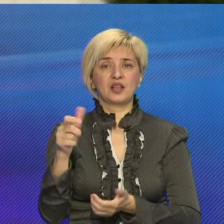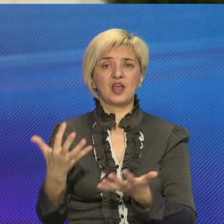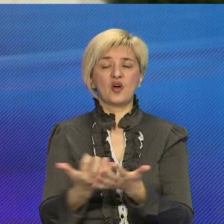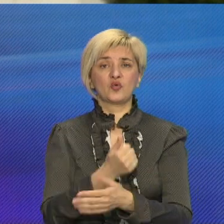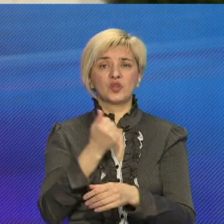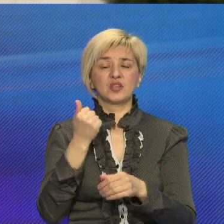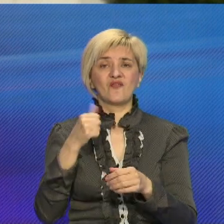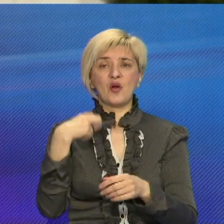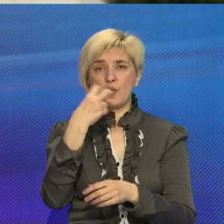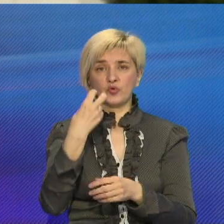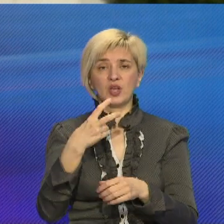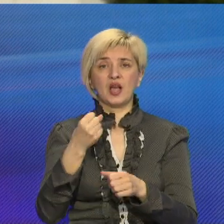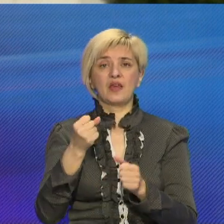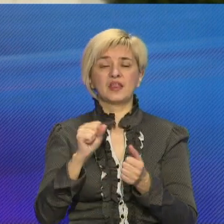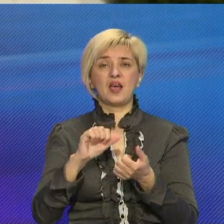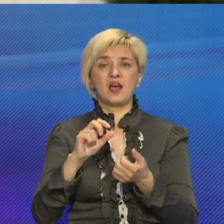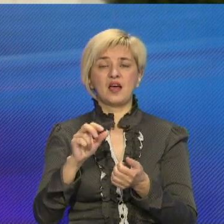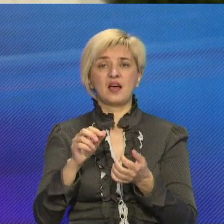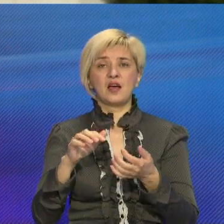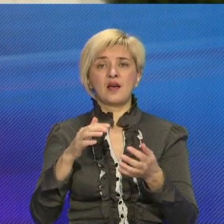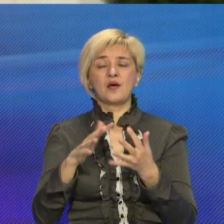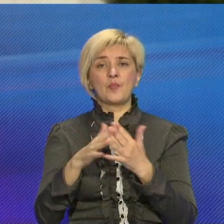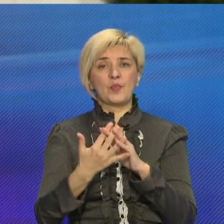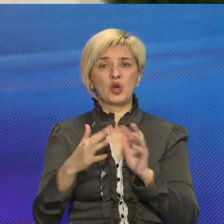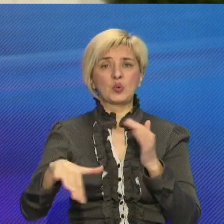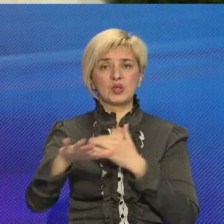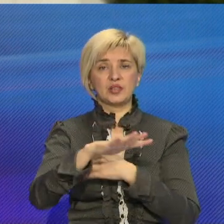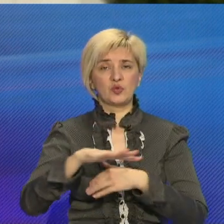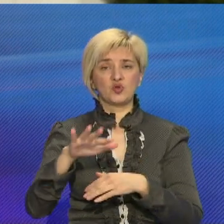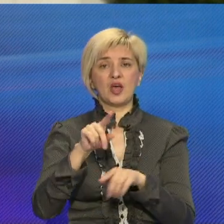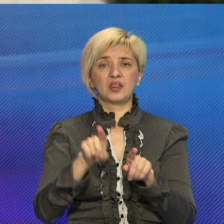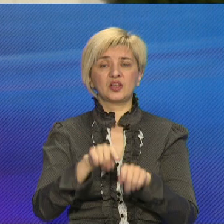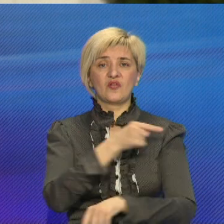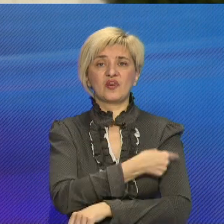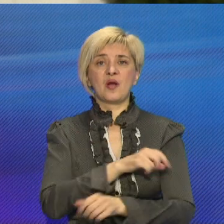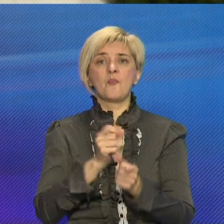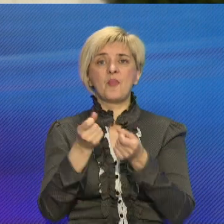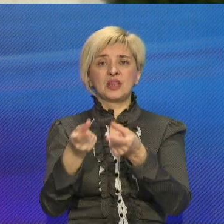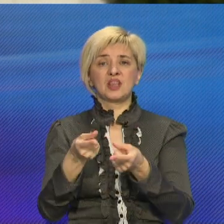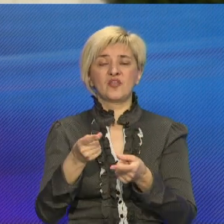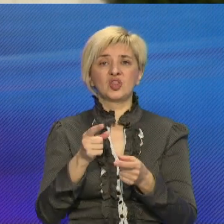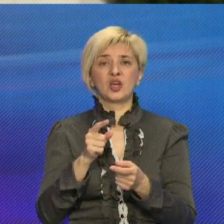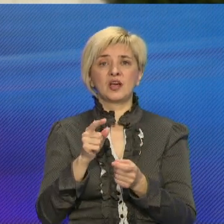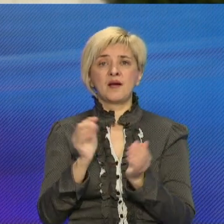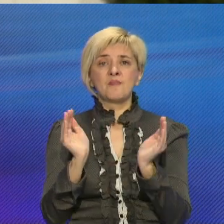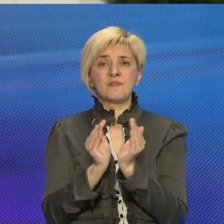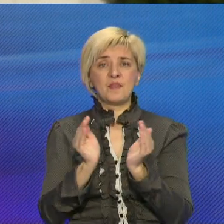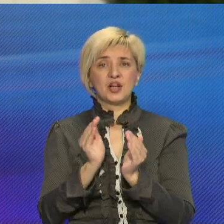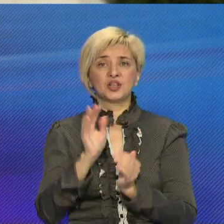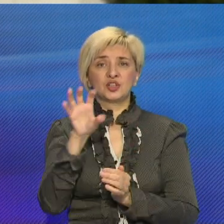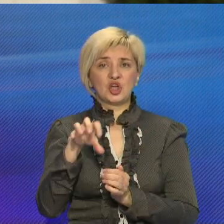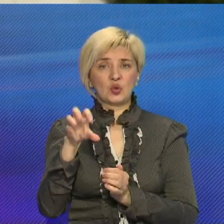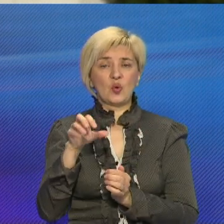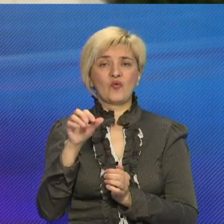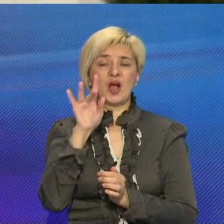на приусадебных участках, также в клиниках, подкидывают щенков и котят. Эта проблема актуальна не только